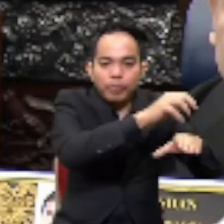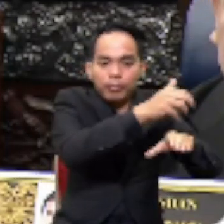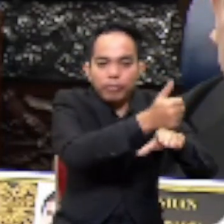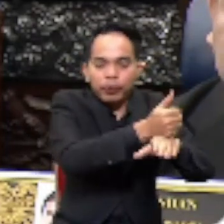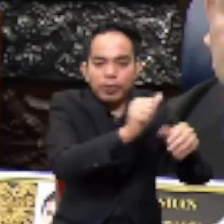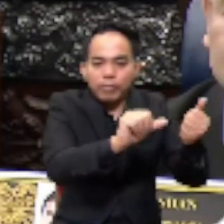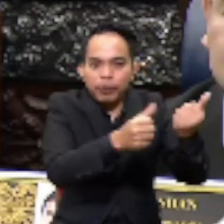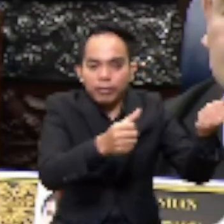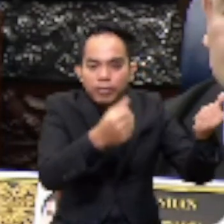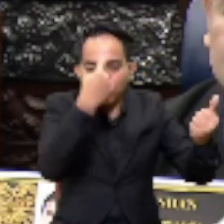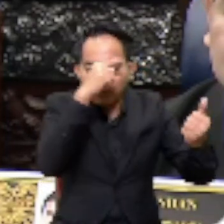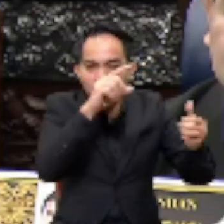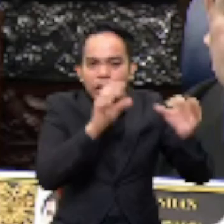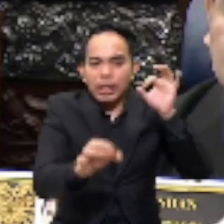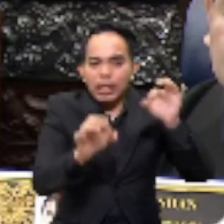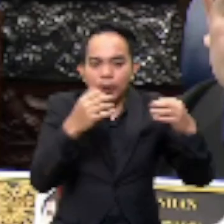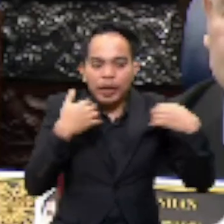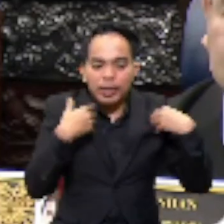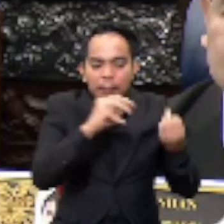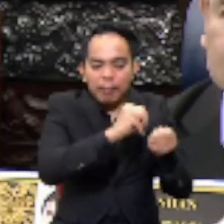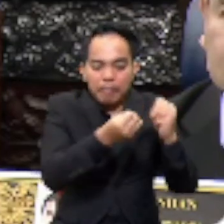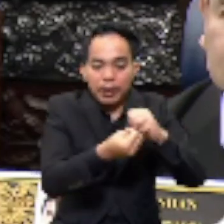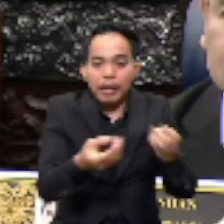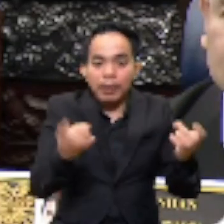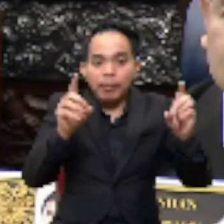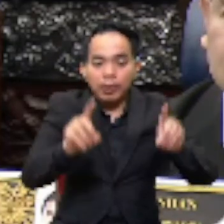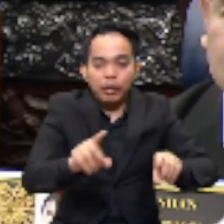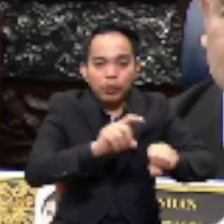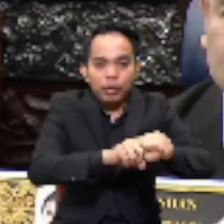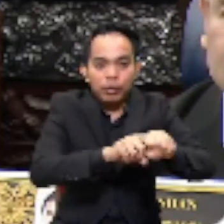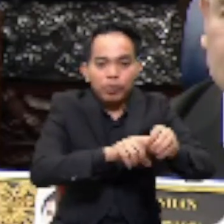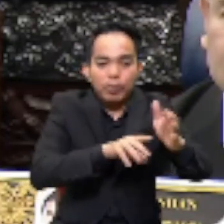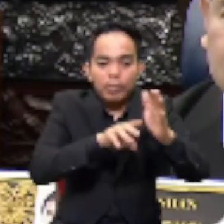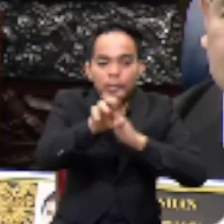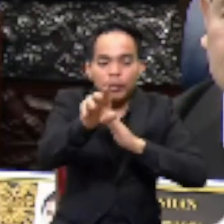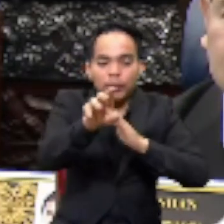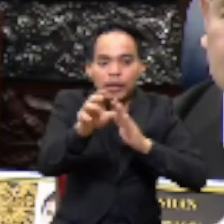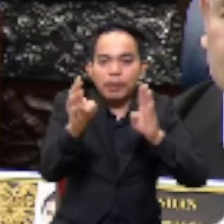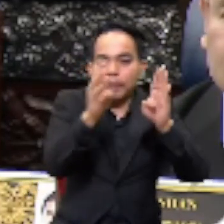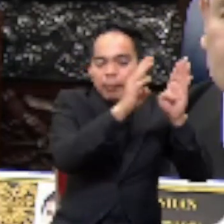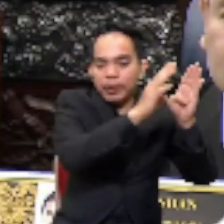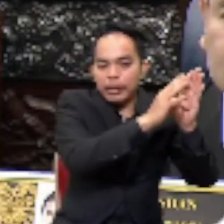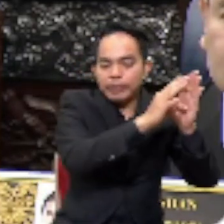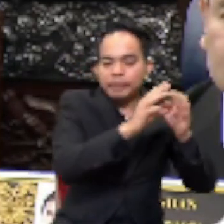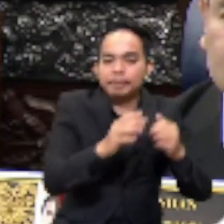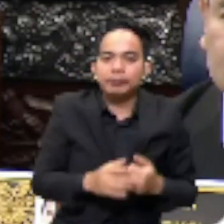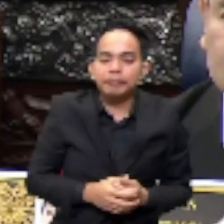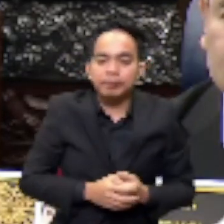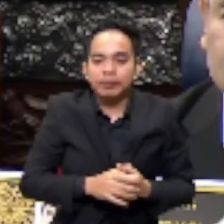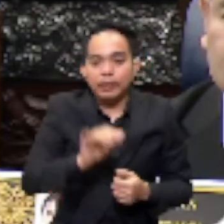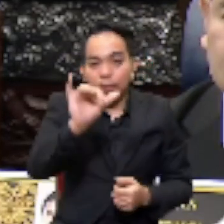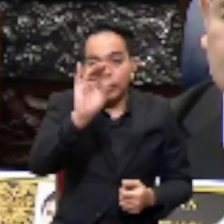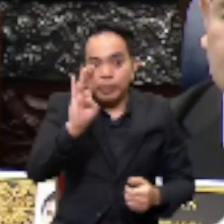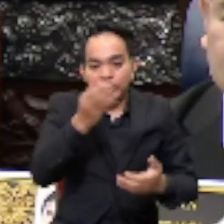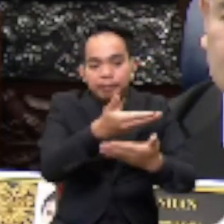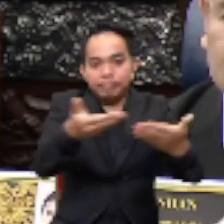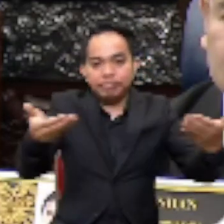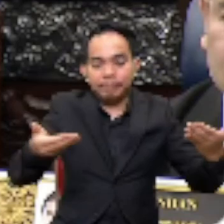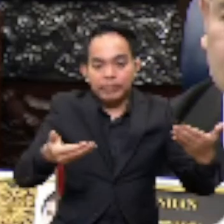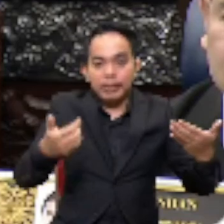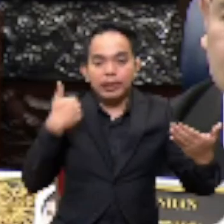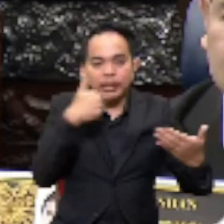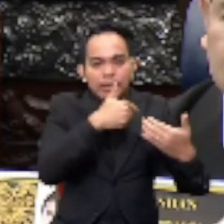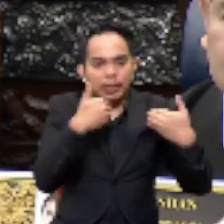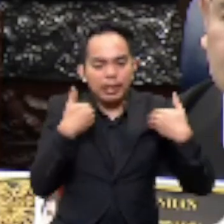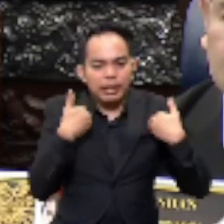isu-isu yang timbul sepanjang proses pembangunan semula Bandar untuk makluman tuan yang di-pertua dan ahli yang berhormat kita ada